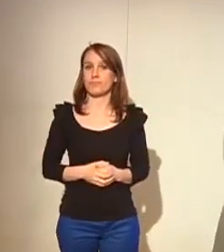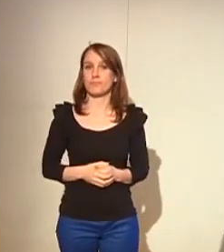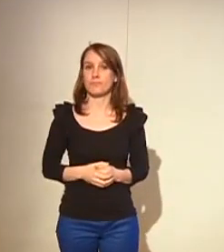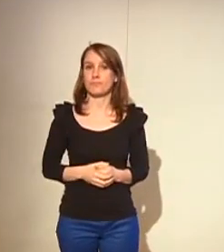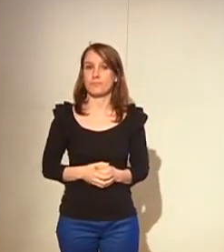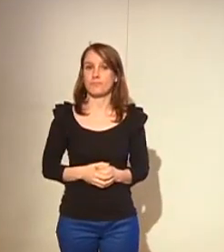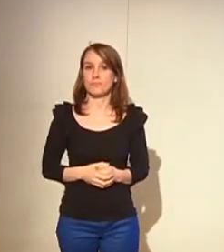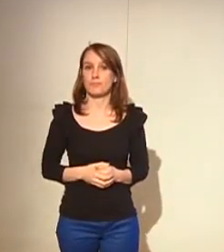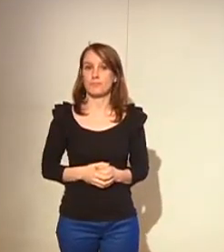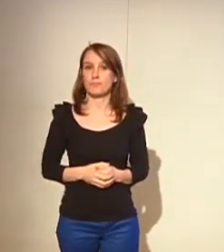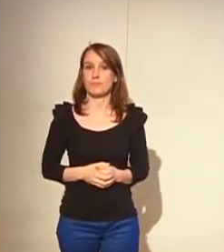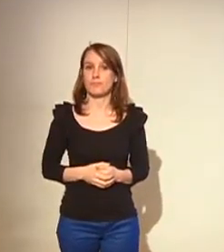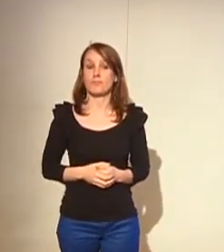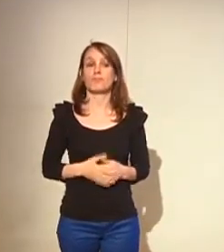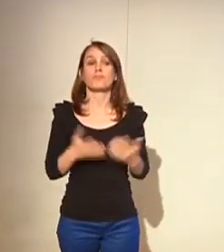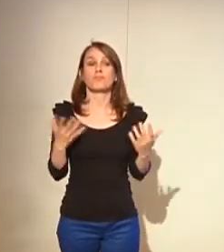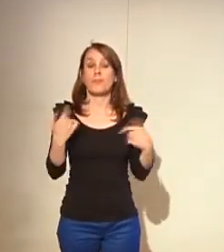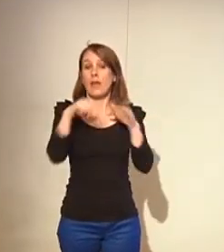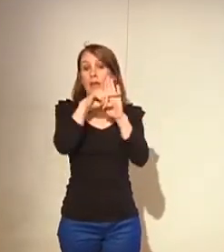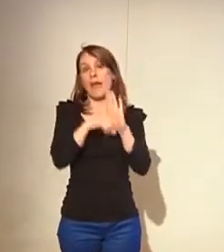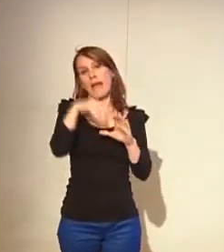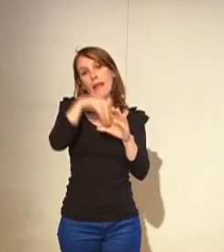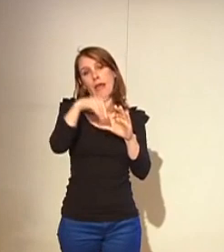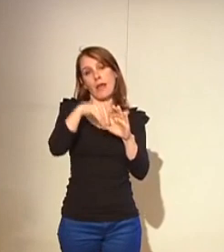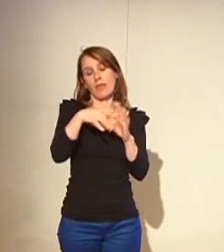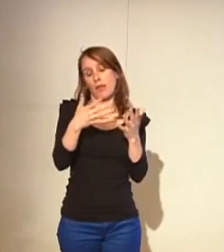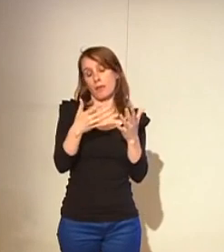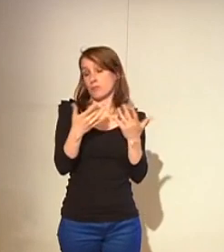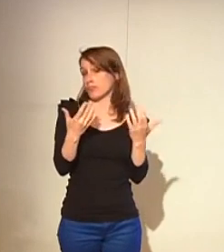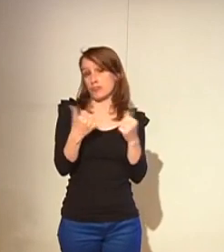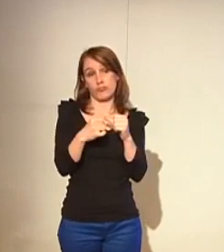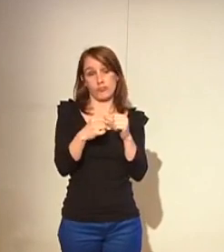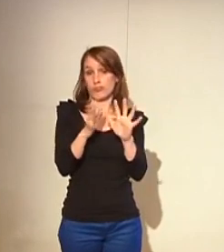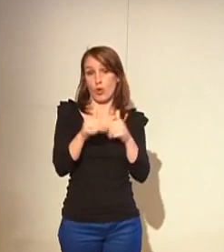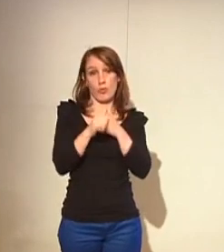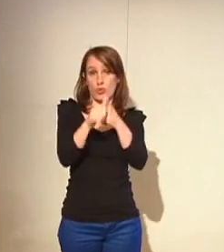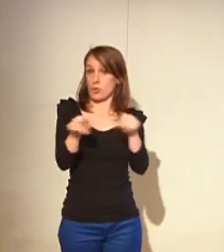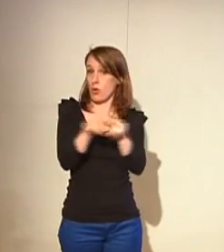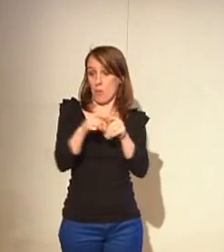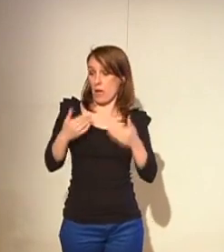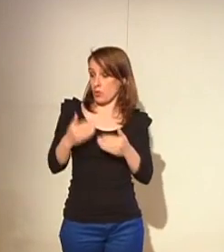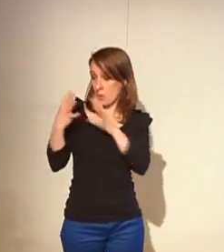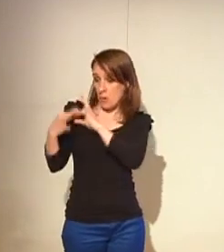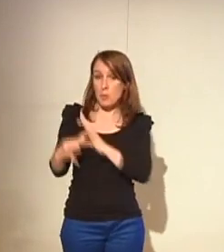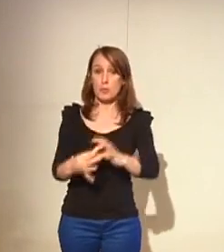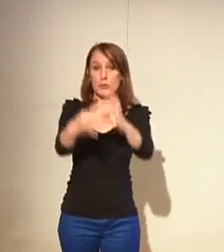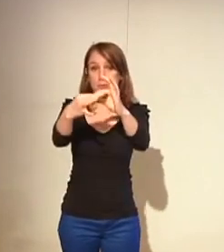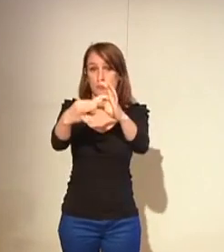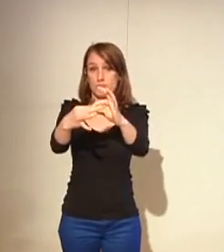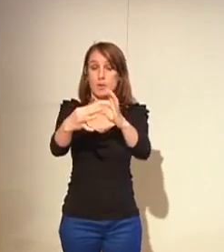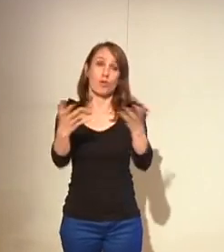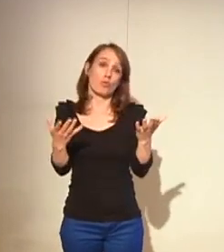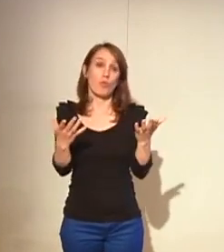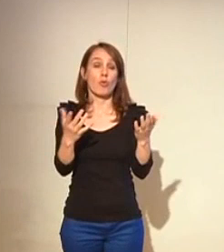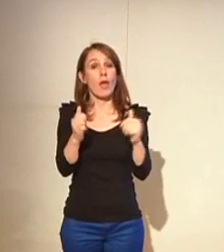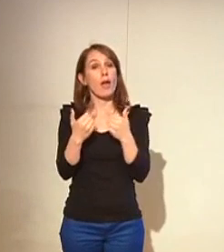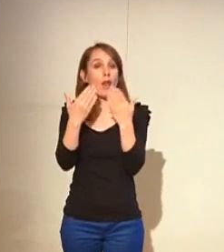retirée les règles internes appliquer seront celles qui s'appliquent en vigueur actuellement donc cette délibération